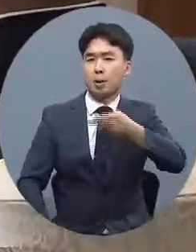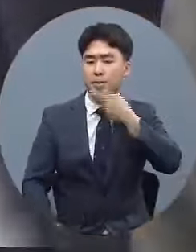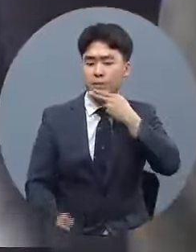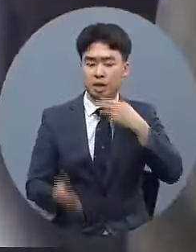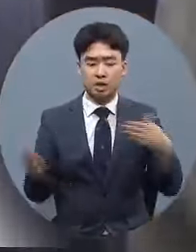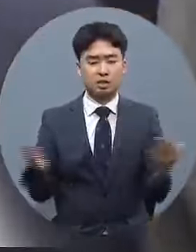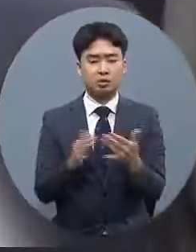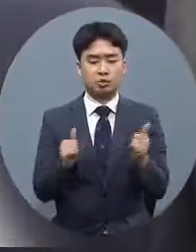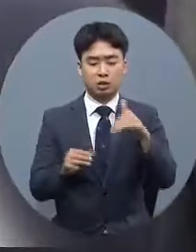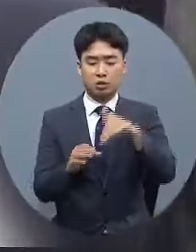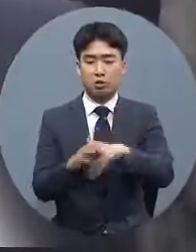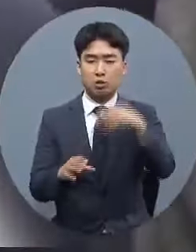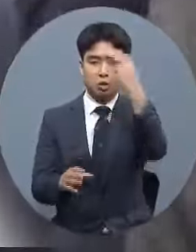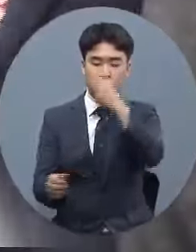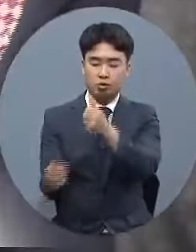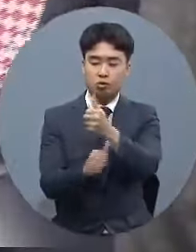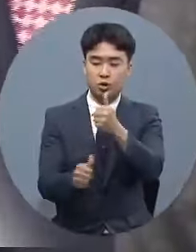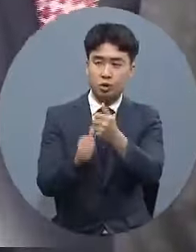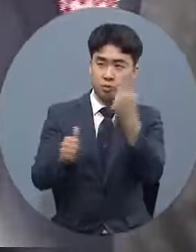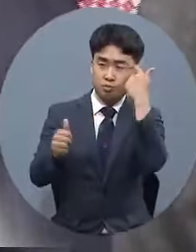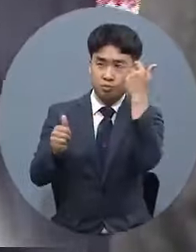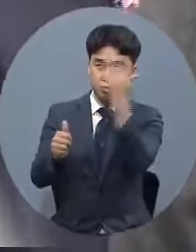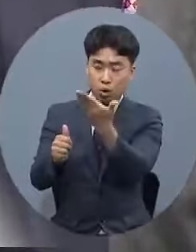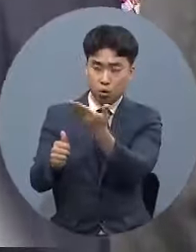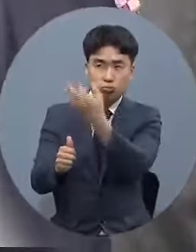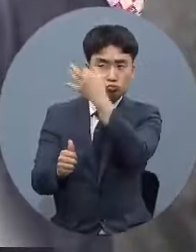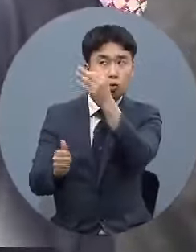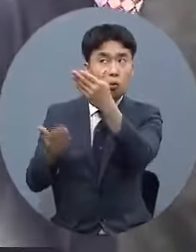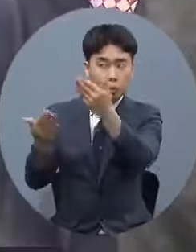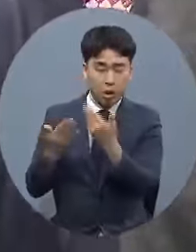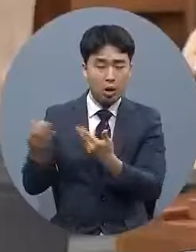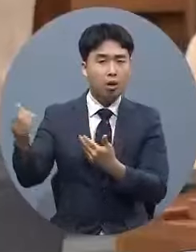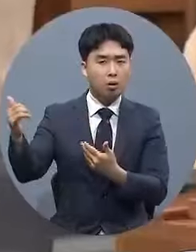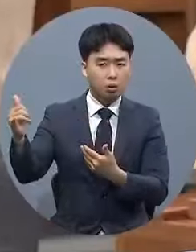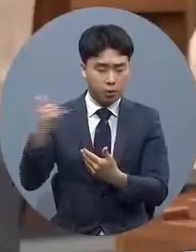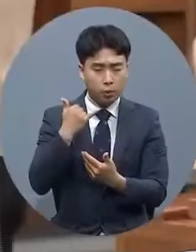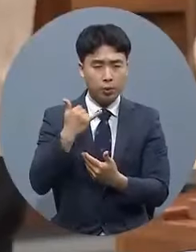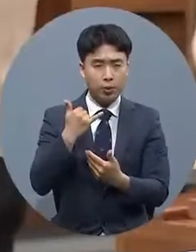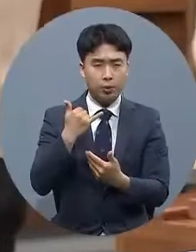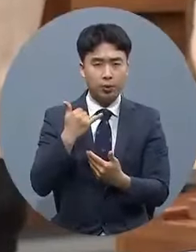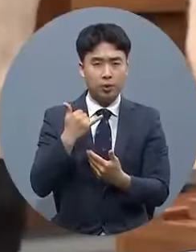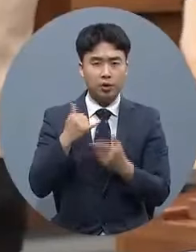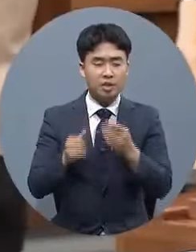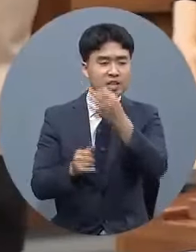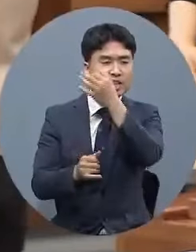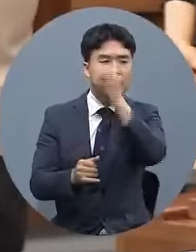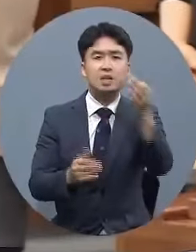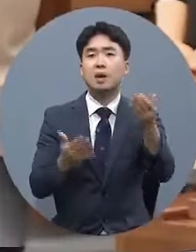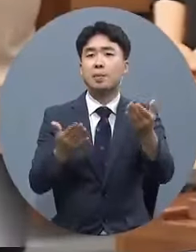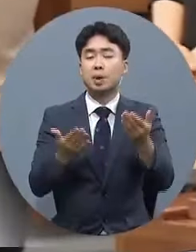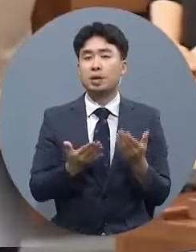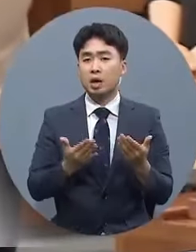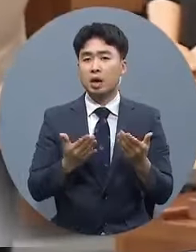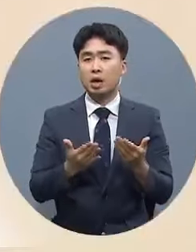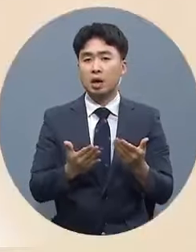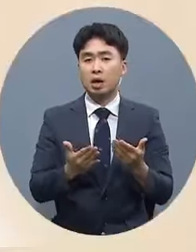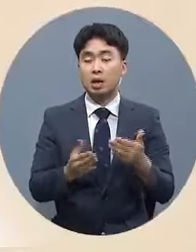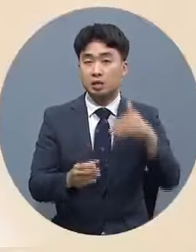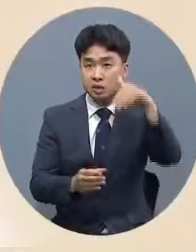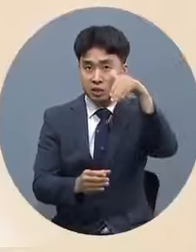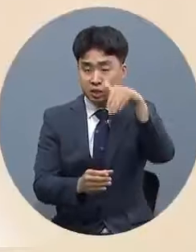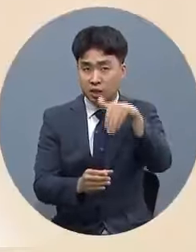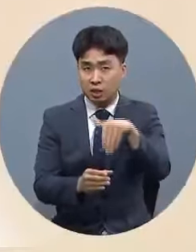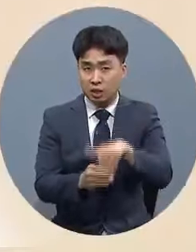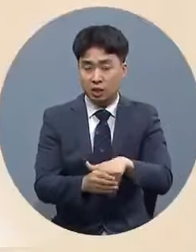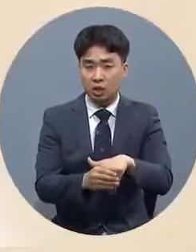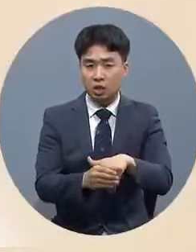사무직원이 선관위에 문의한 결과 유효라는 답변을 받았습니다. 이 표가 유효표로 인정받아 결선 투표도